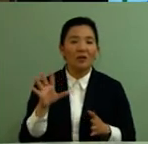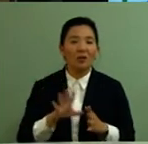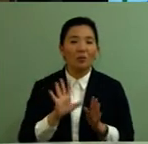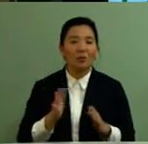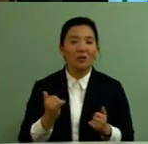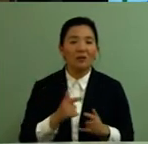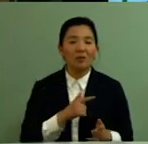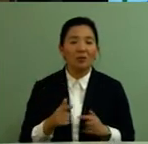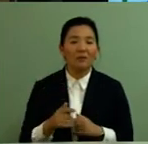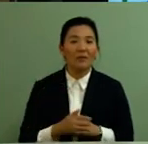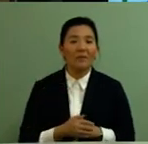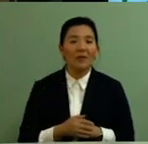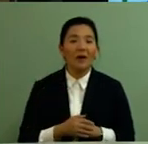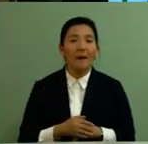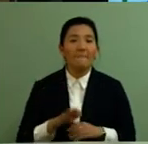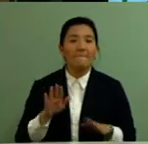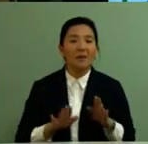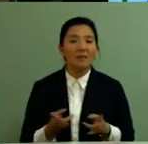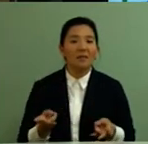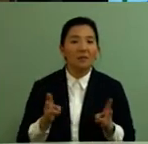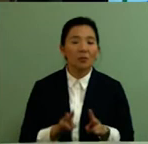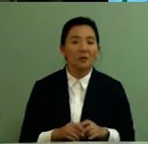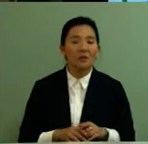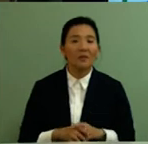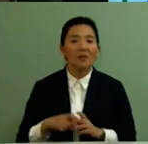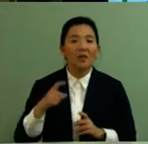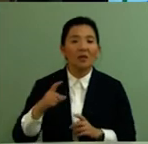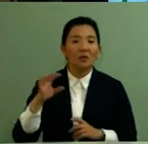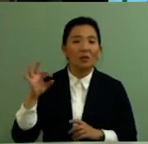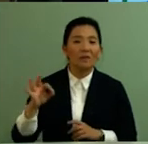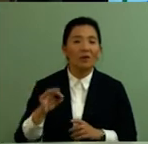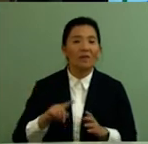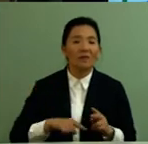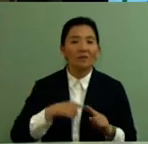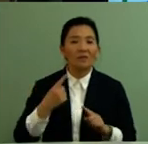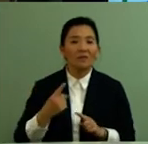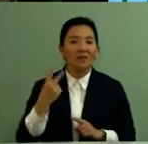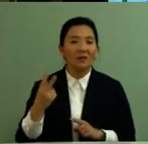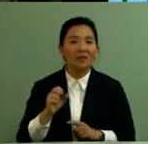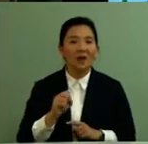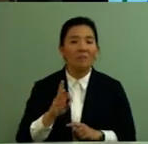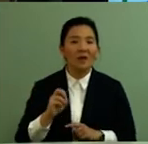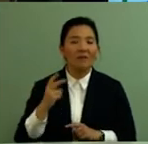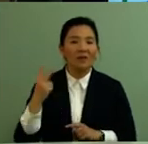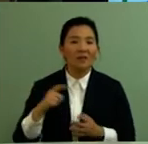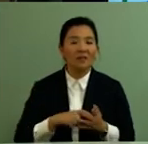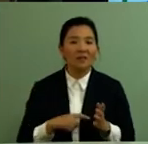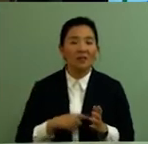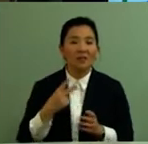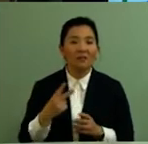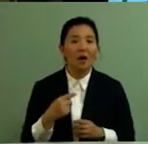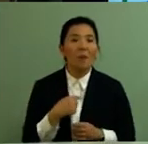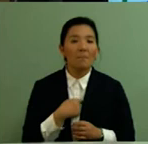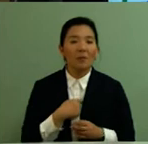готово. Итак, масса остается, х нулевое возводим в квадрат, омега квадрат разделить на 2.